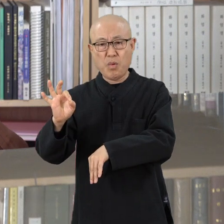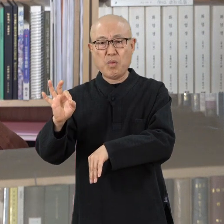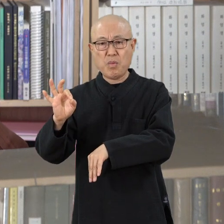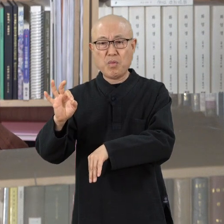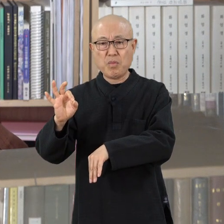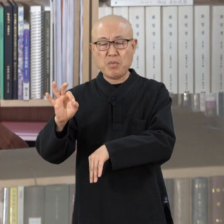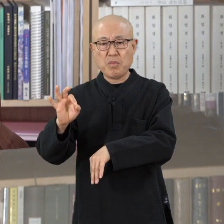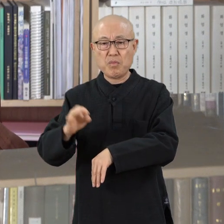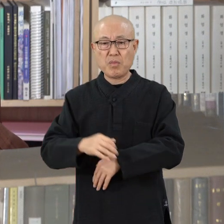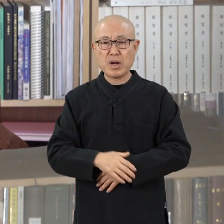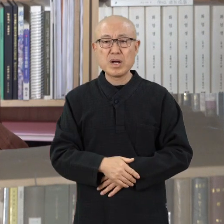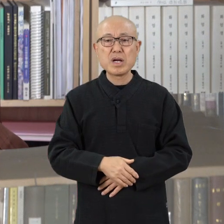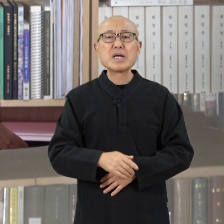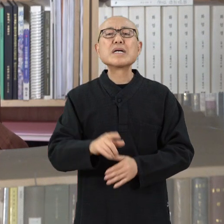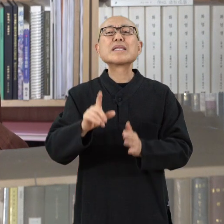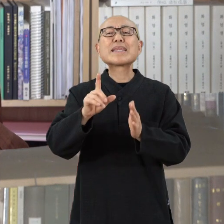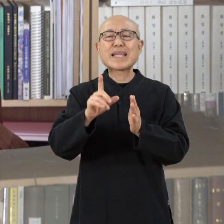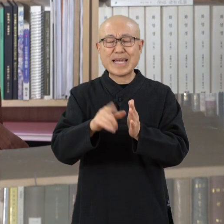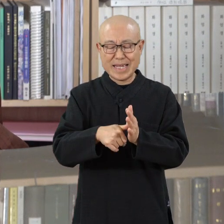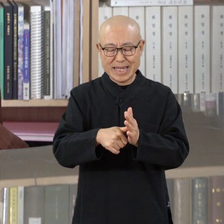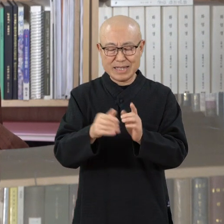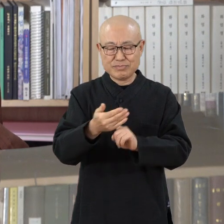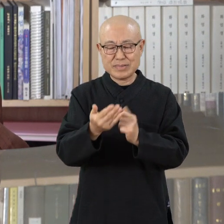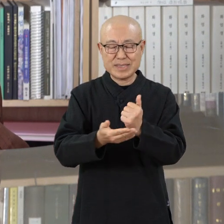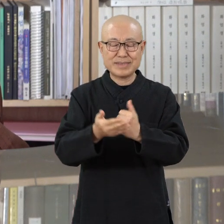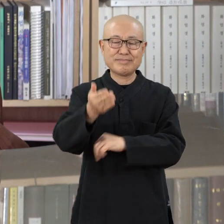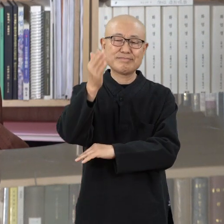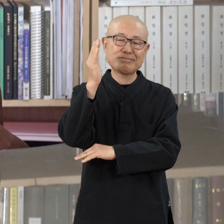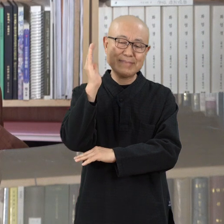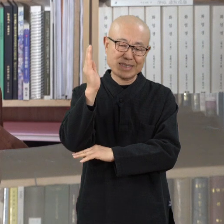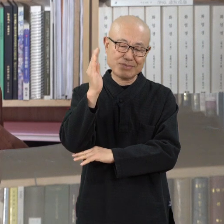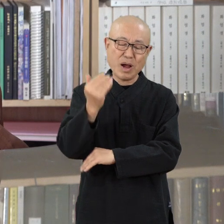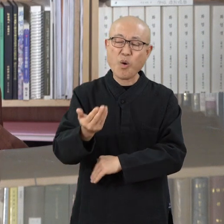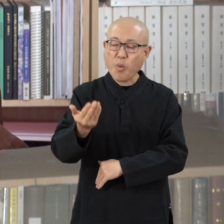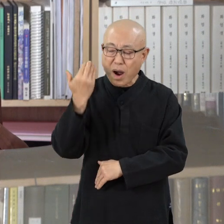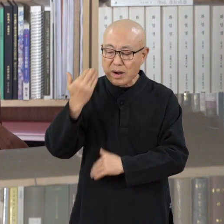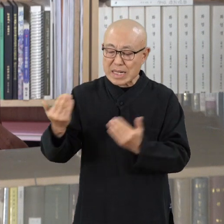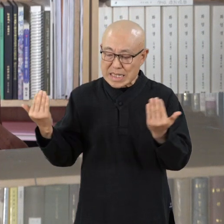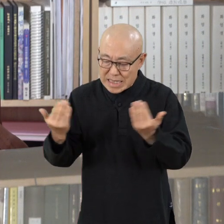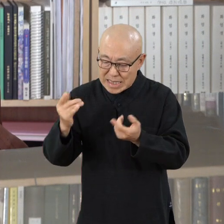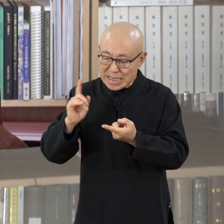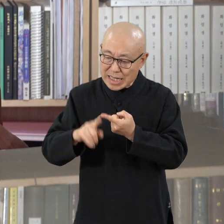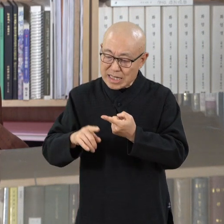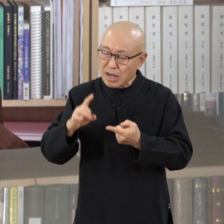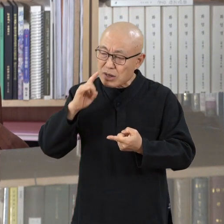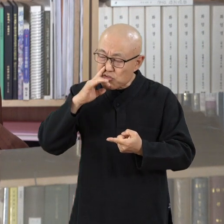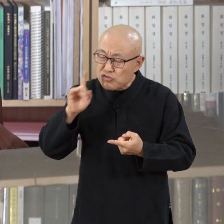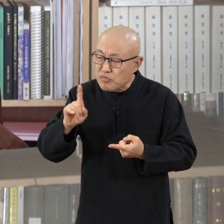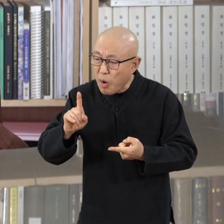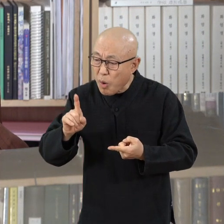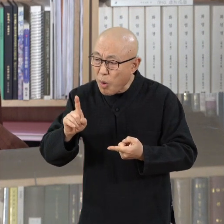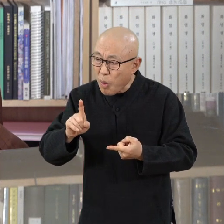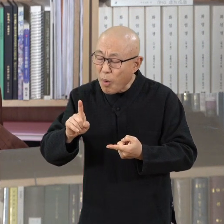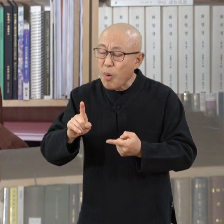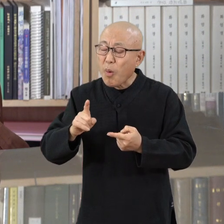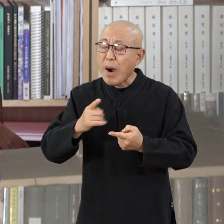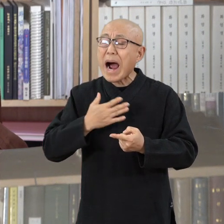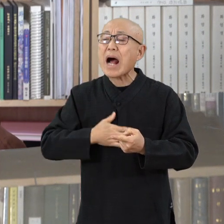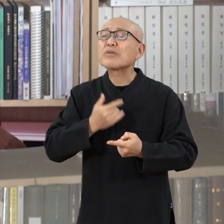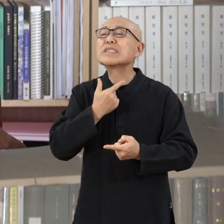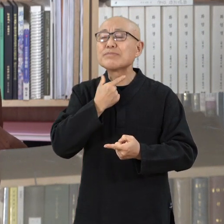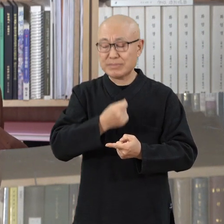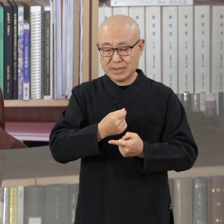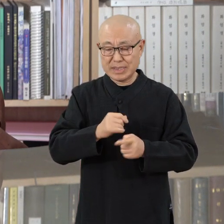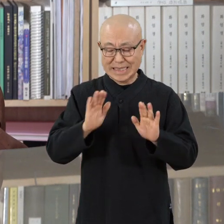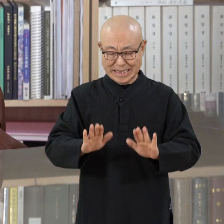때가 있죠. 그럴 때는 부처님께서는 과거의 일을 알고자 하면 지금 내가